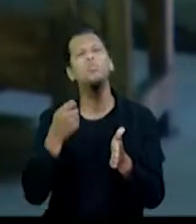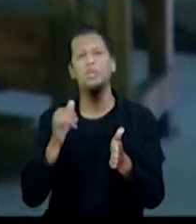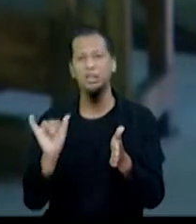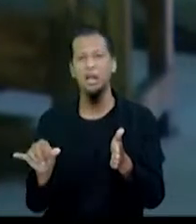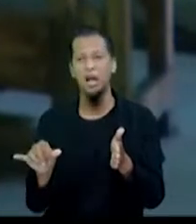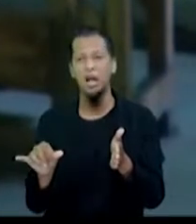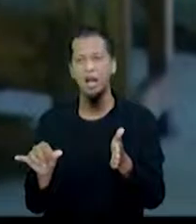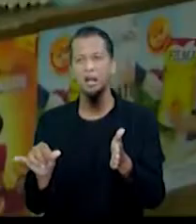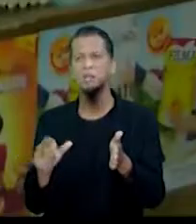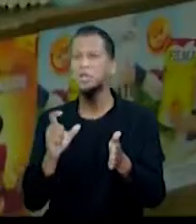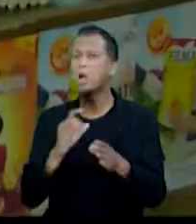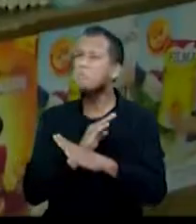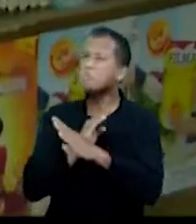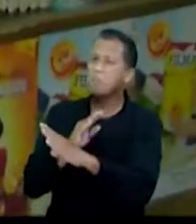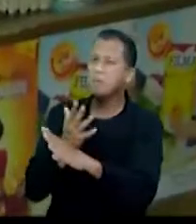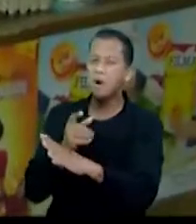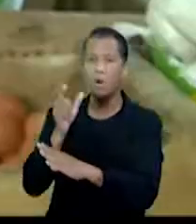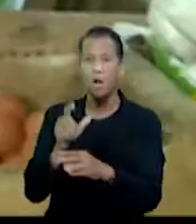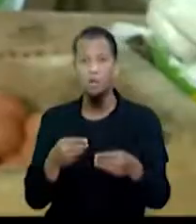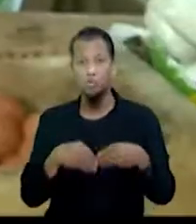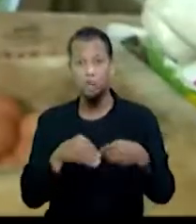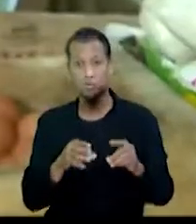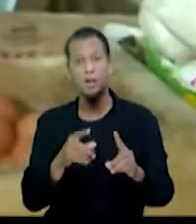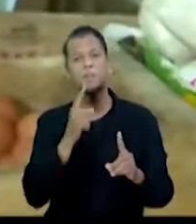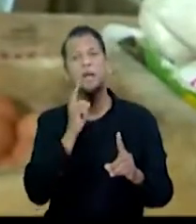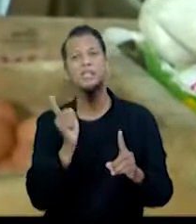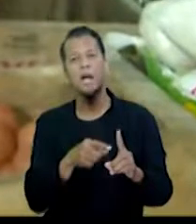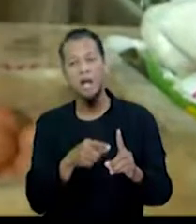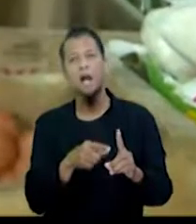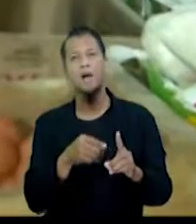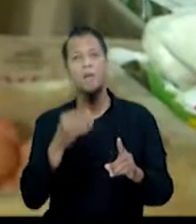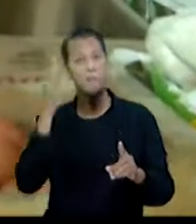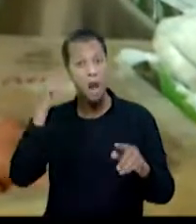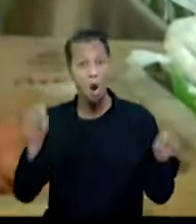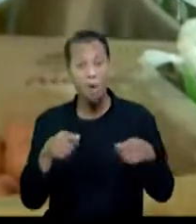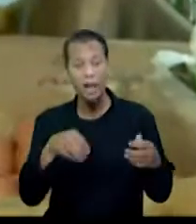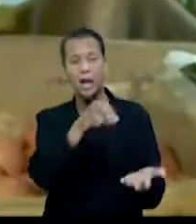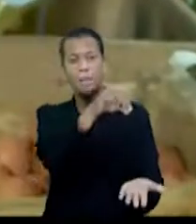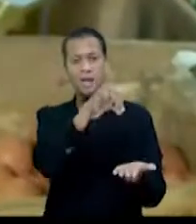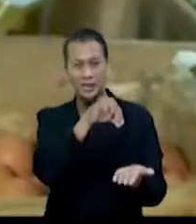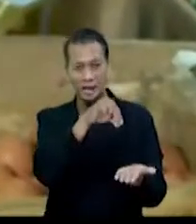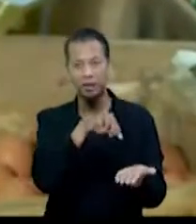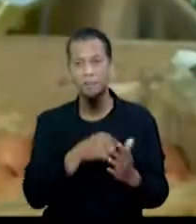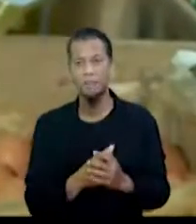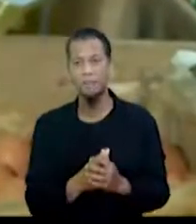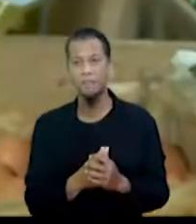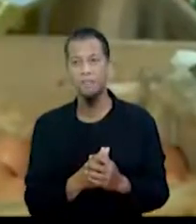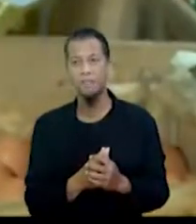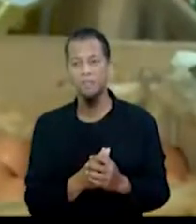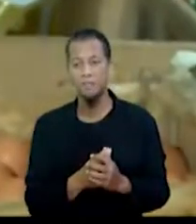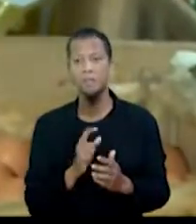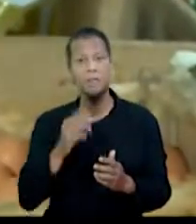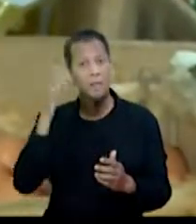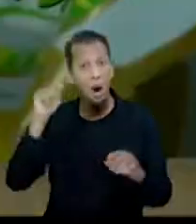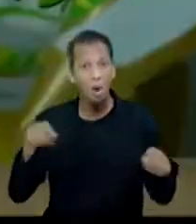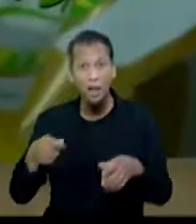sejumlah pedagang yang terpaksa menjual minyak goreng kemasan daripada minyak goreng curah karena memang tidak tersedianya minyak